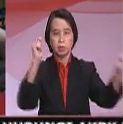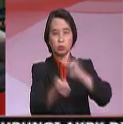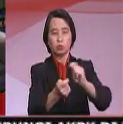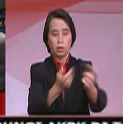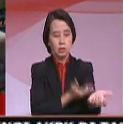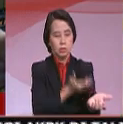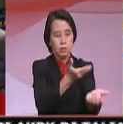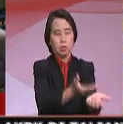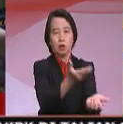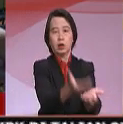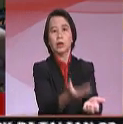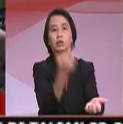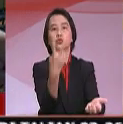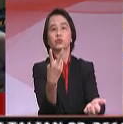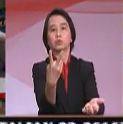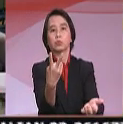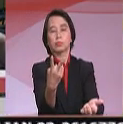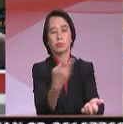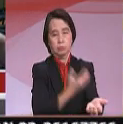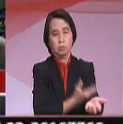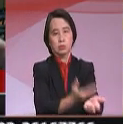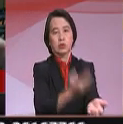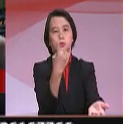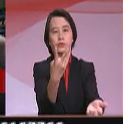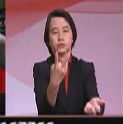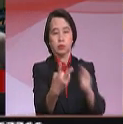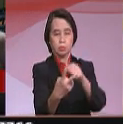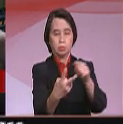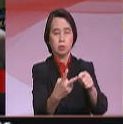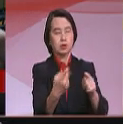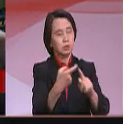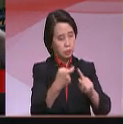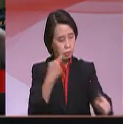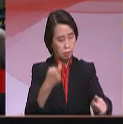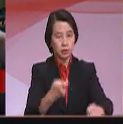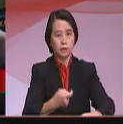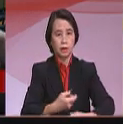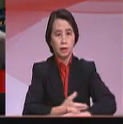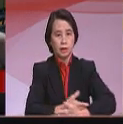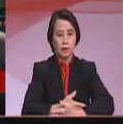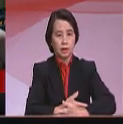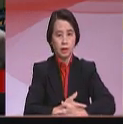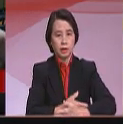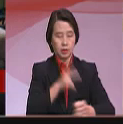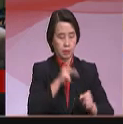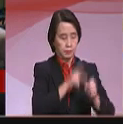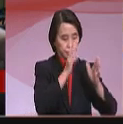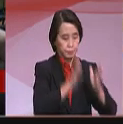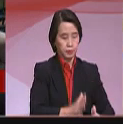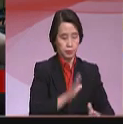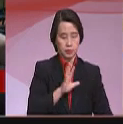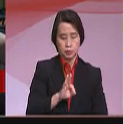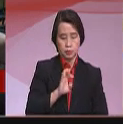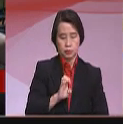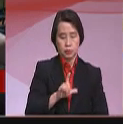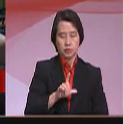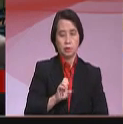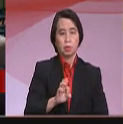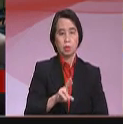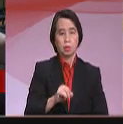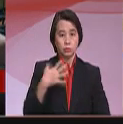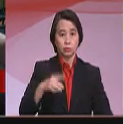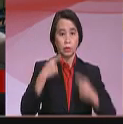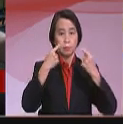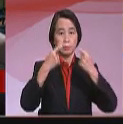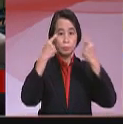generasi kedua yang terdiri daripada apa ni, anak-anak peserta Felcra yang dah